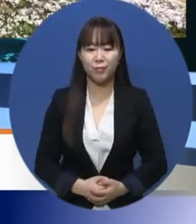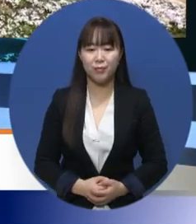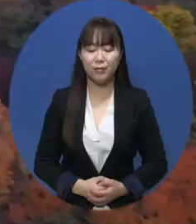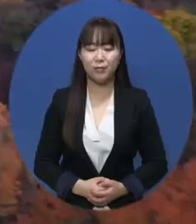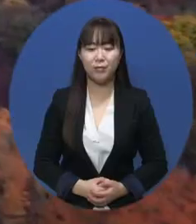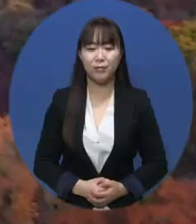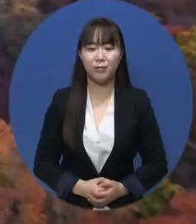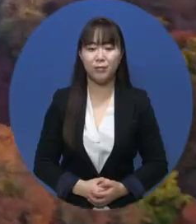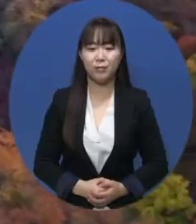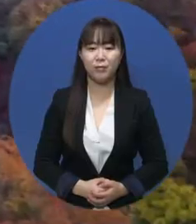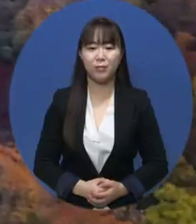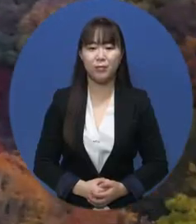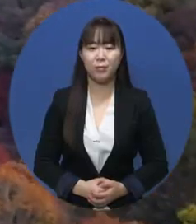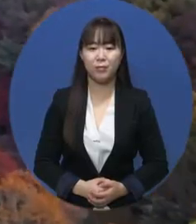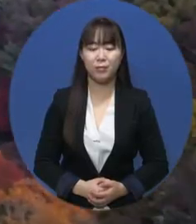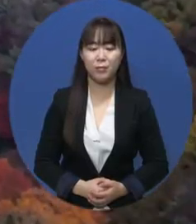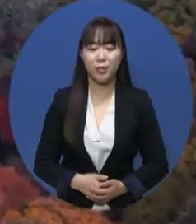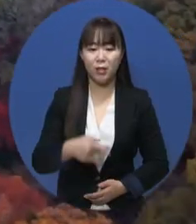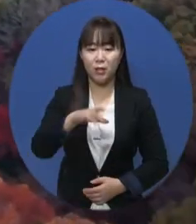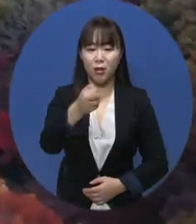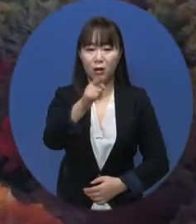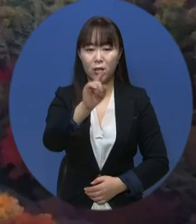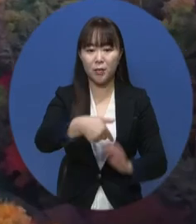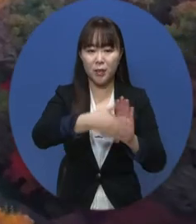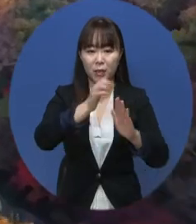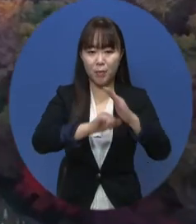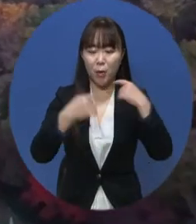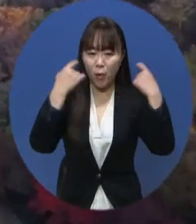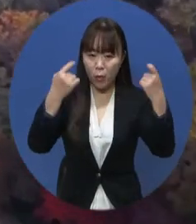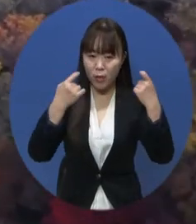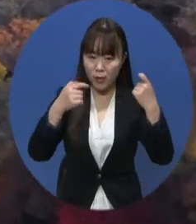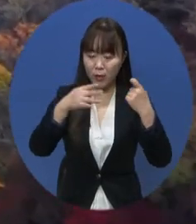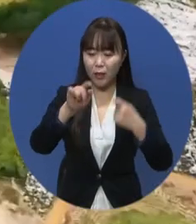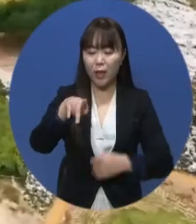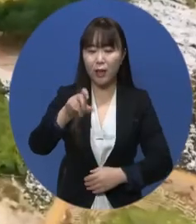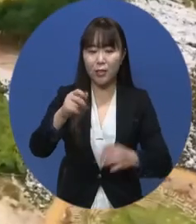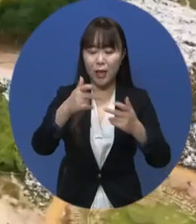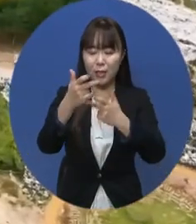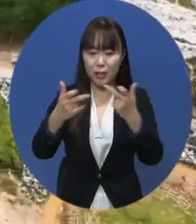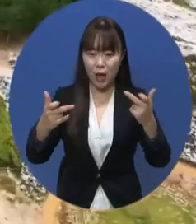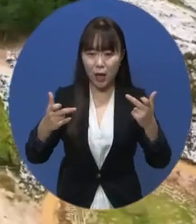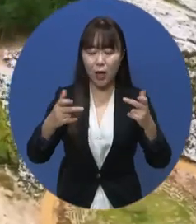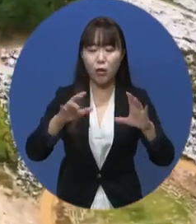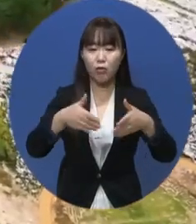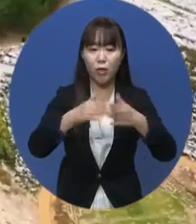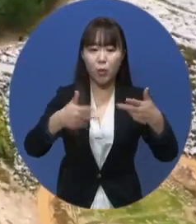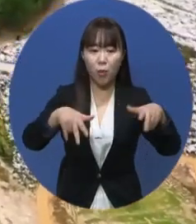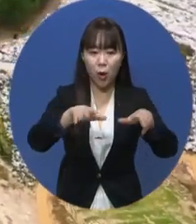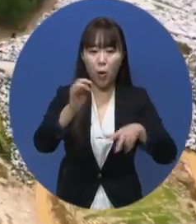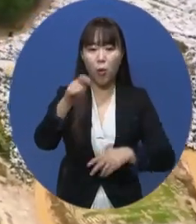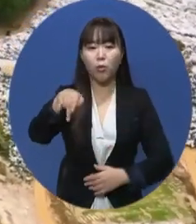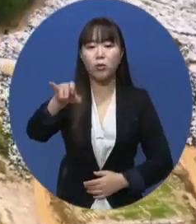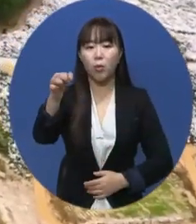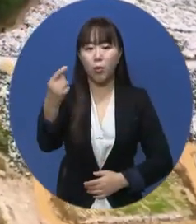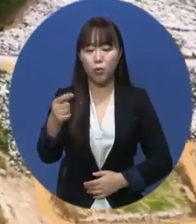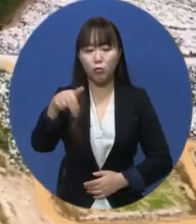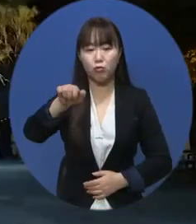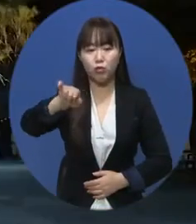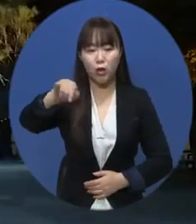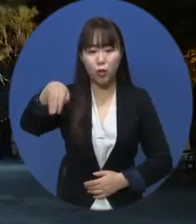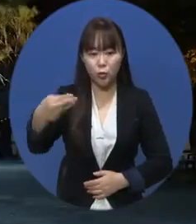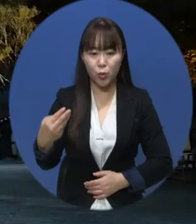전합니다. 정읍시 대표 관광지인 내장산 국립공원과 옥정호 구절초 테마공원이